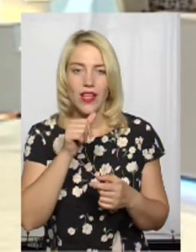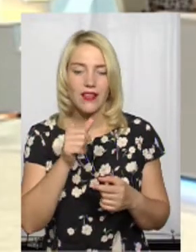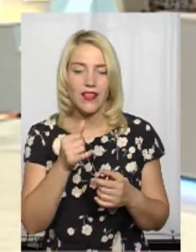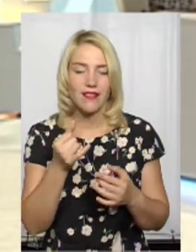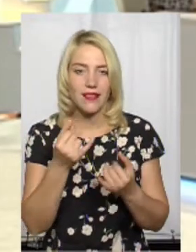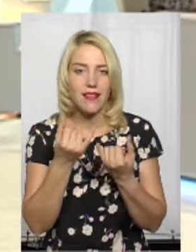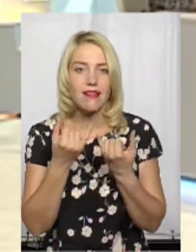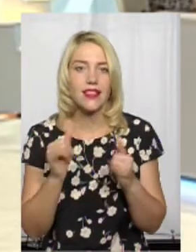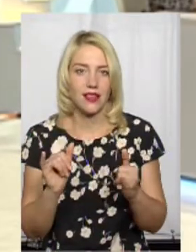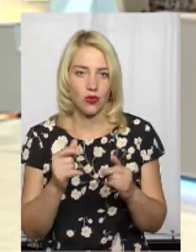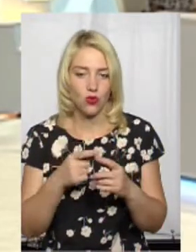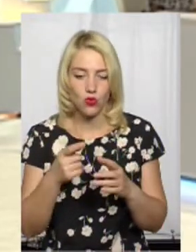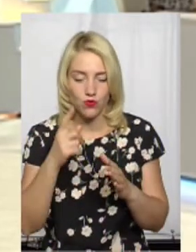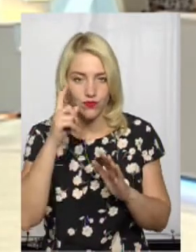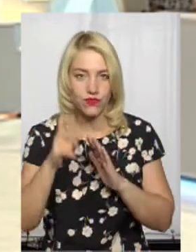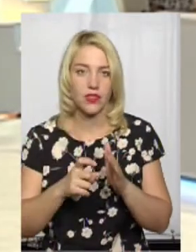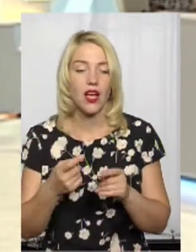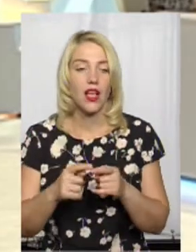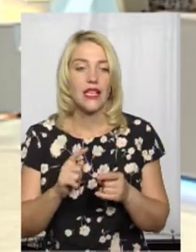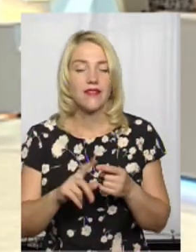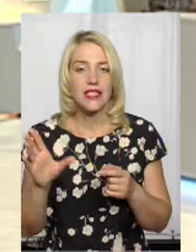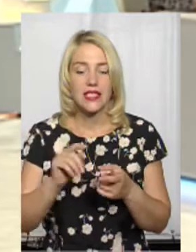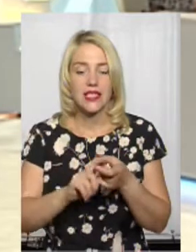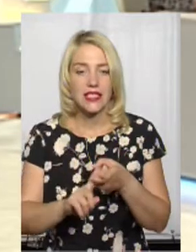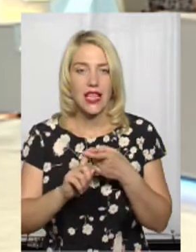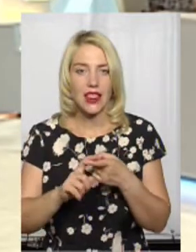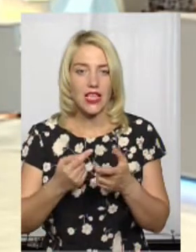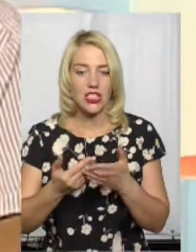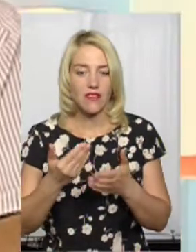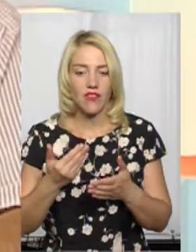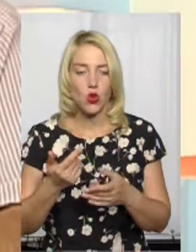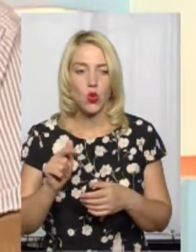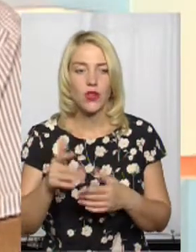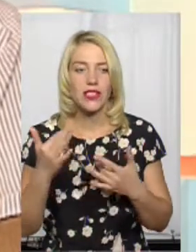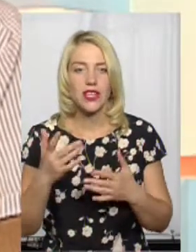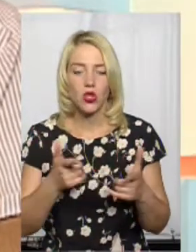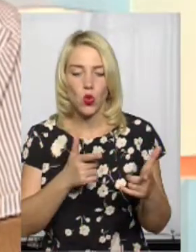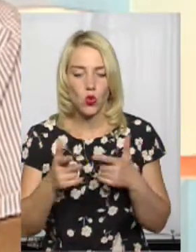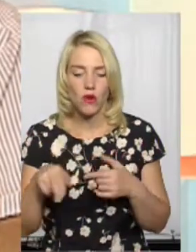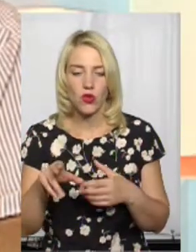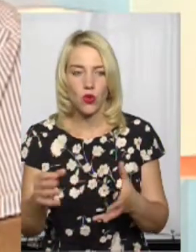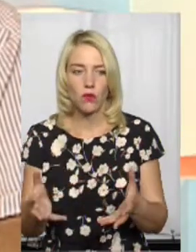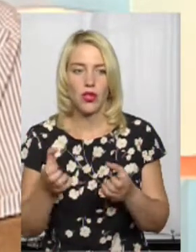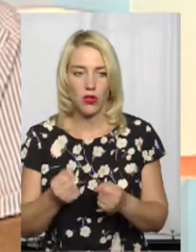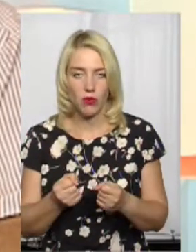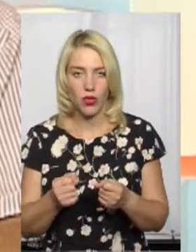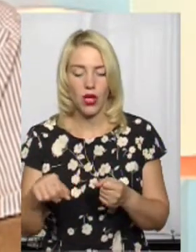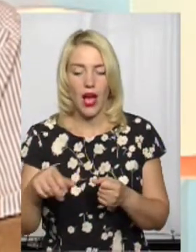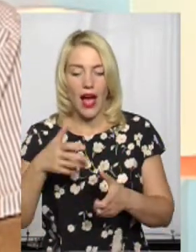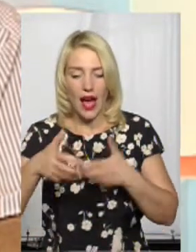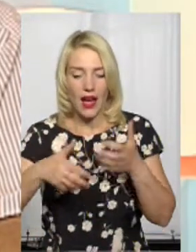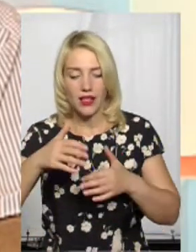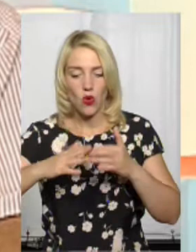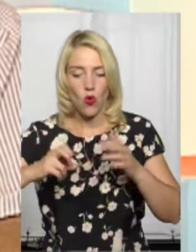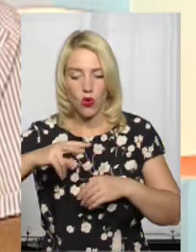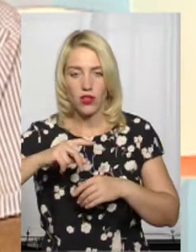все залежить від того, наскільки готовий до прийому археологів об'єкт, скажімо